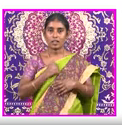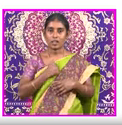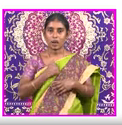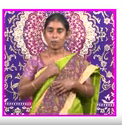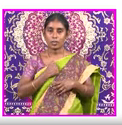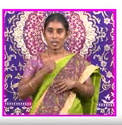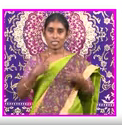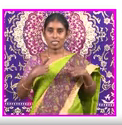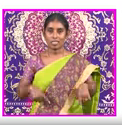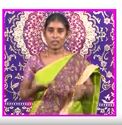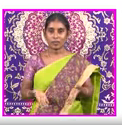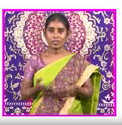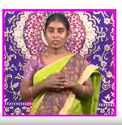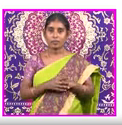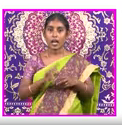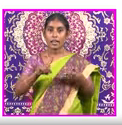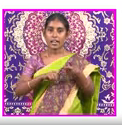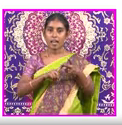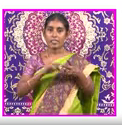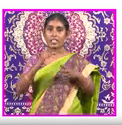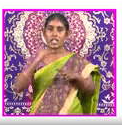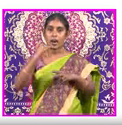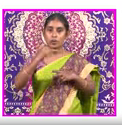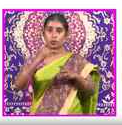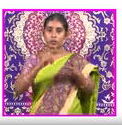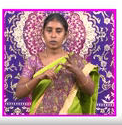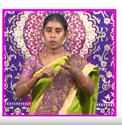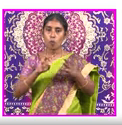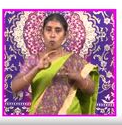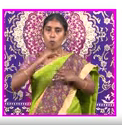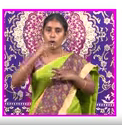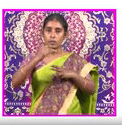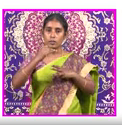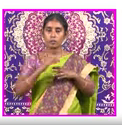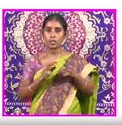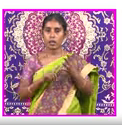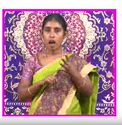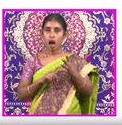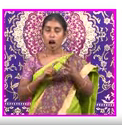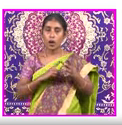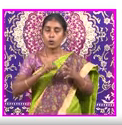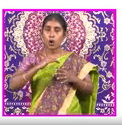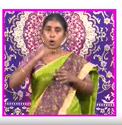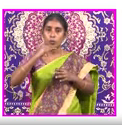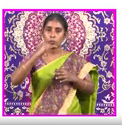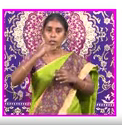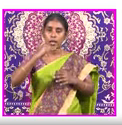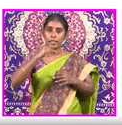கீழடுக்கான ட்ரோபோஸ்பியர். ஏன்னா அந்த ட்ரோபோஸ்பியர்ல தான் வானிலை சார்ந்த அனைத்து நிகழ்வுகளும் நடந்து கொண்டிருக்கிறது.